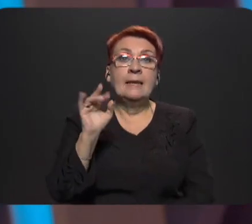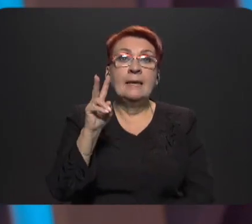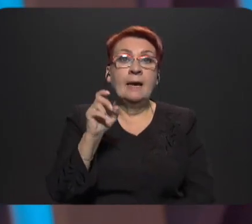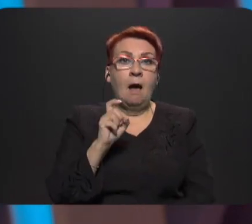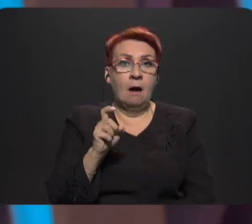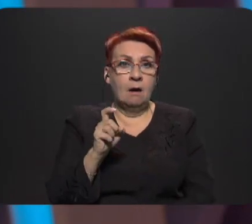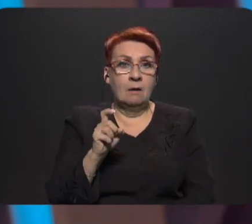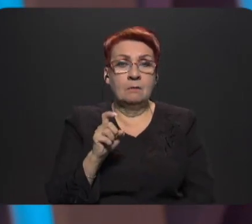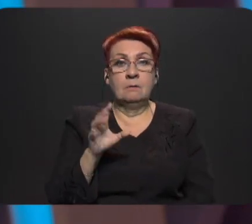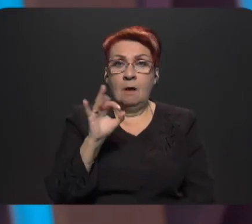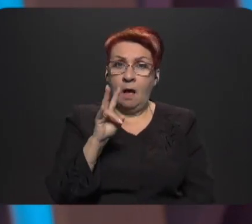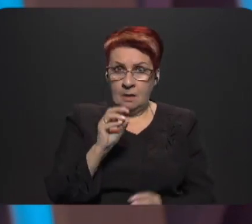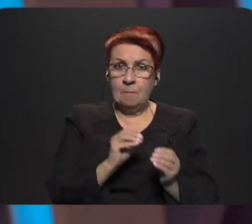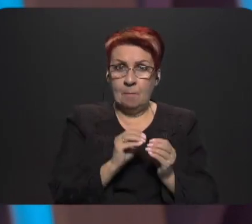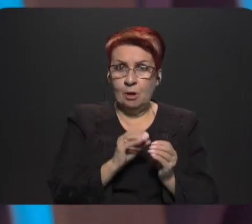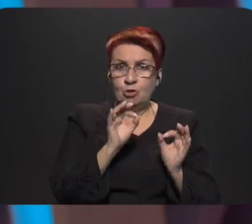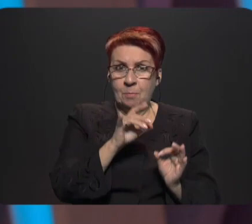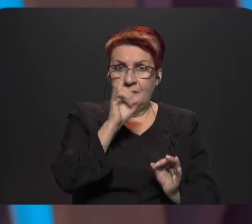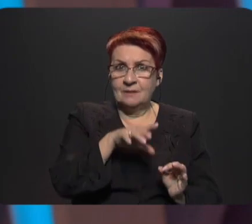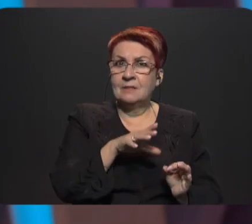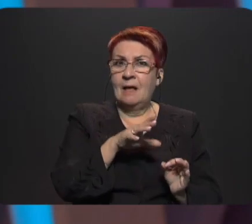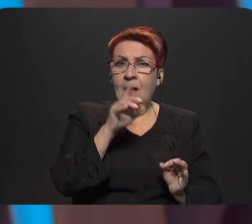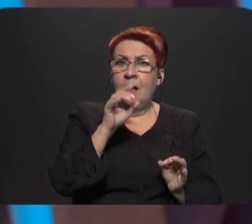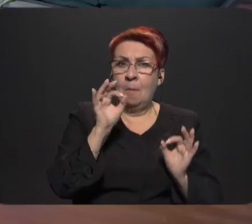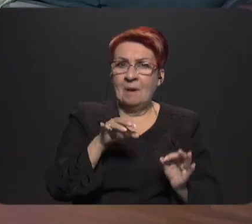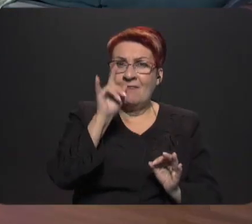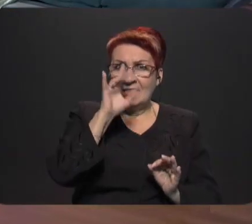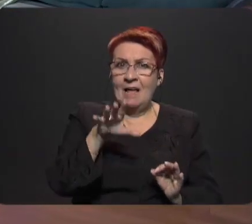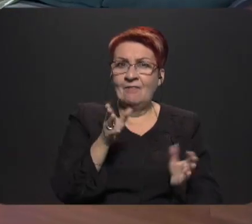девушки? Она остается по-прежнему православной или нет?